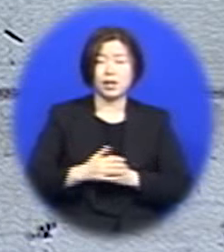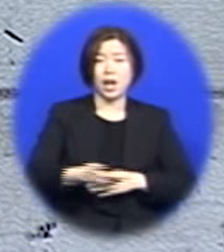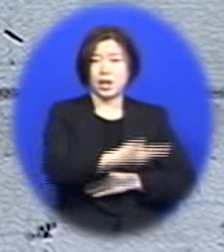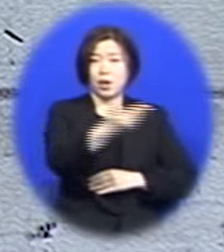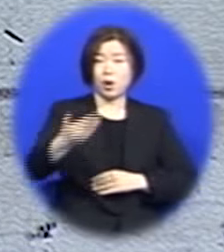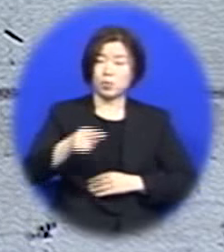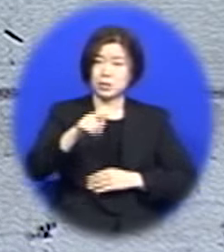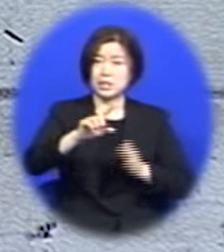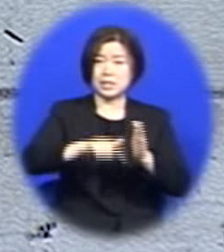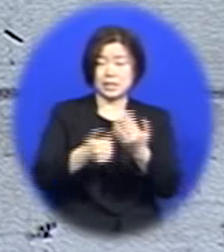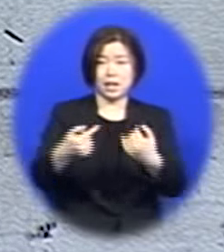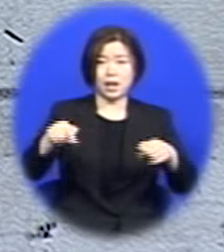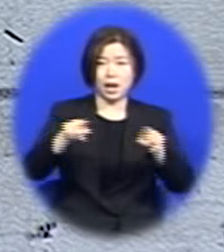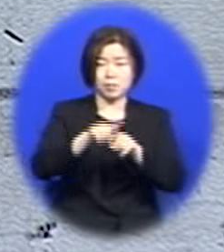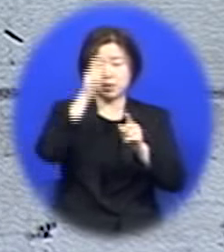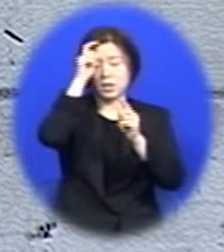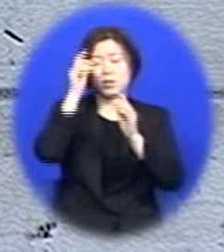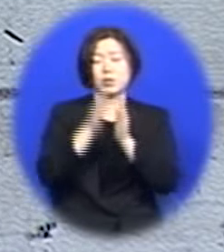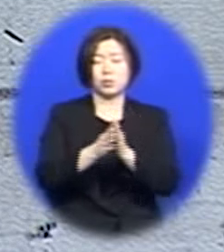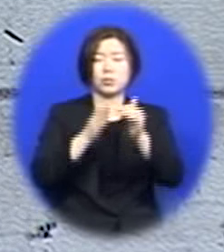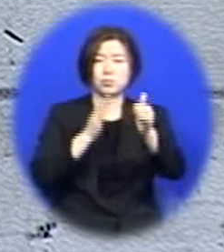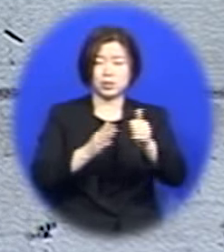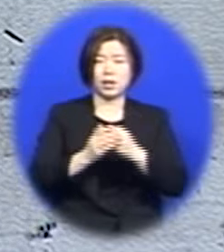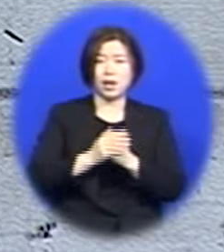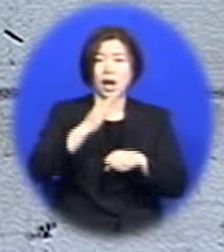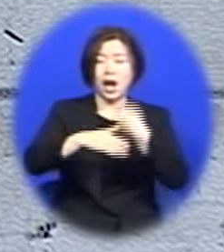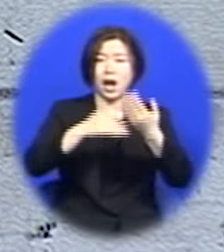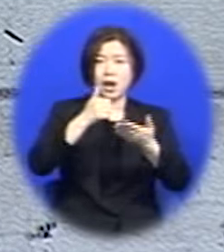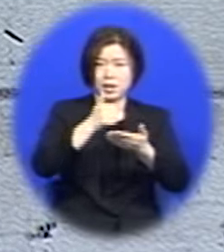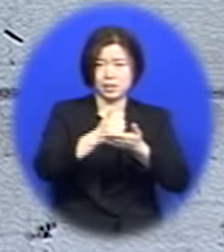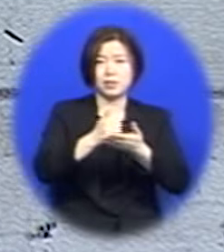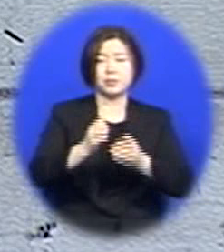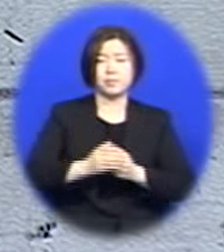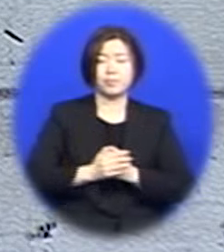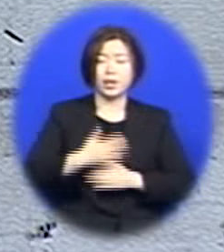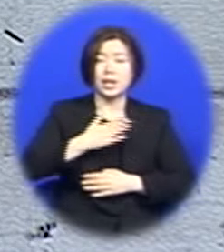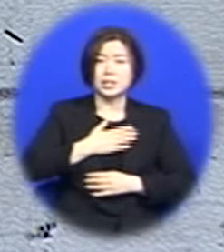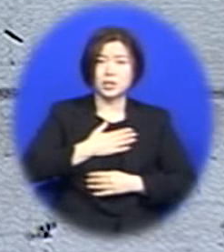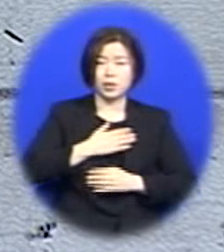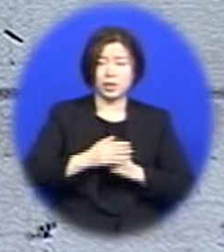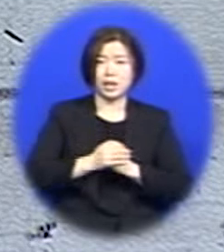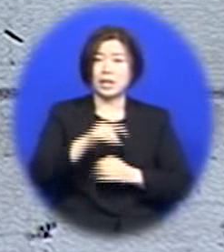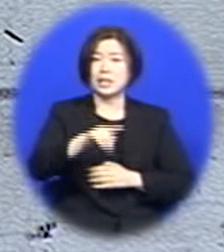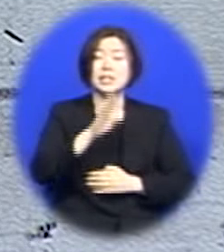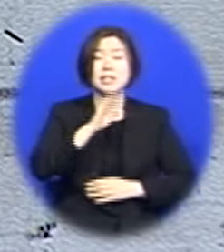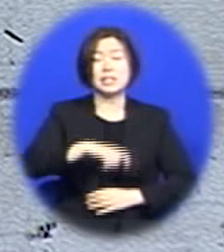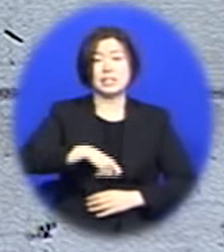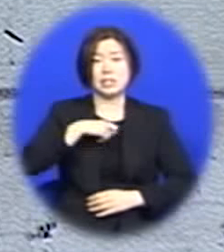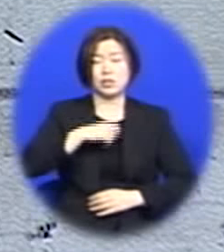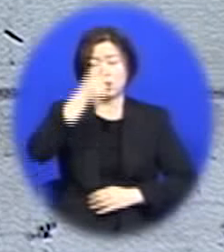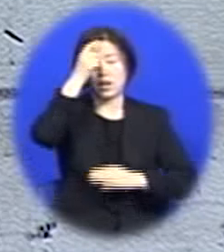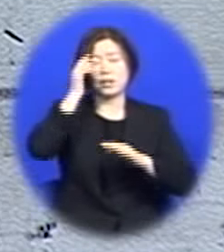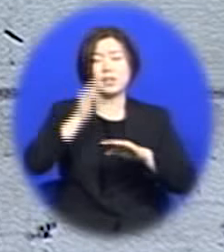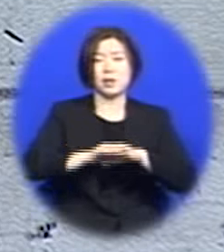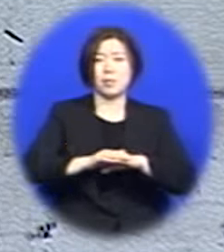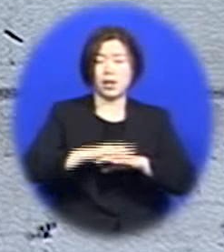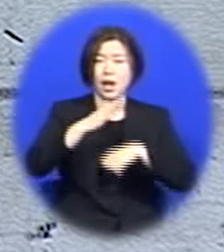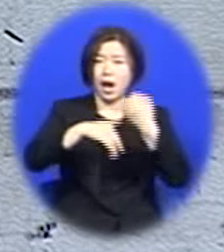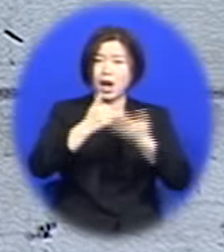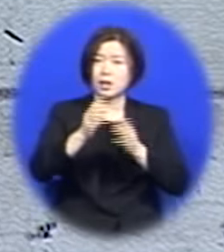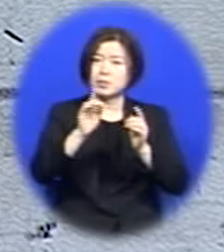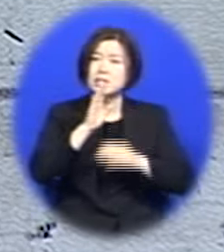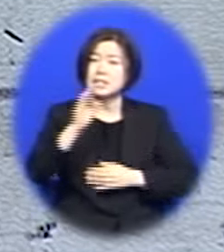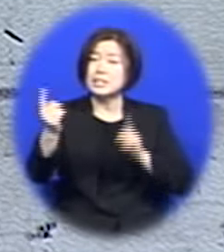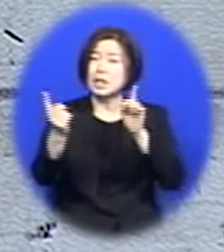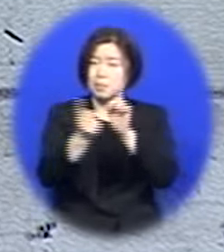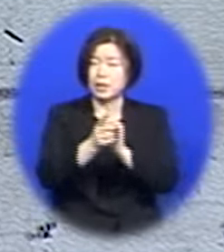여러분, 이 시간에 우리 같이 기도하겠습니다. 하나님, 저에게 이 진정한 예배, 하나님을 진짜 만나는 이